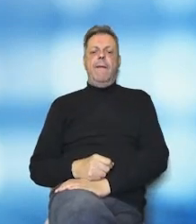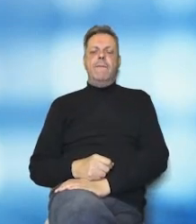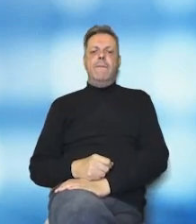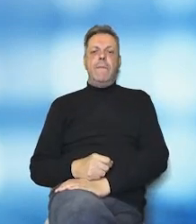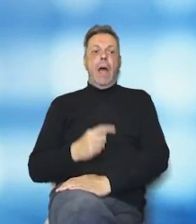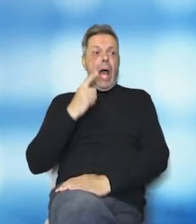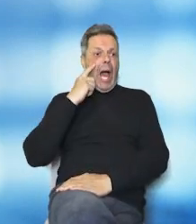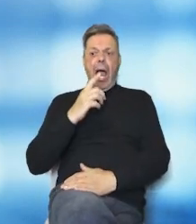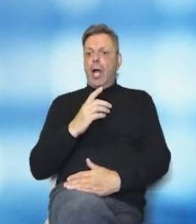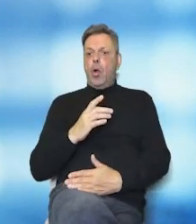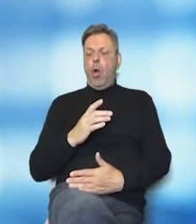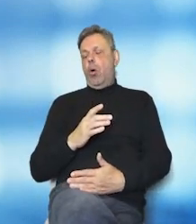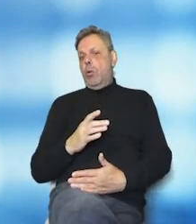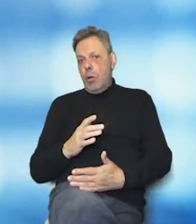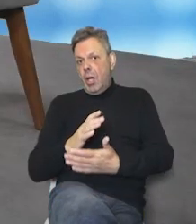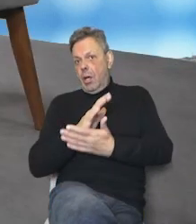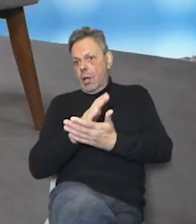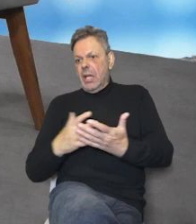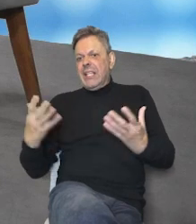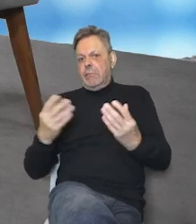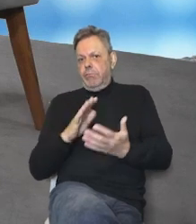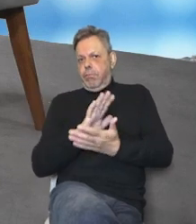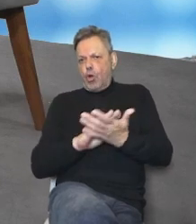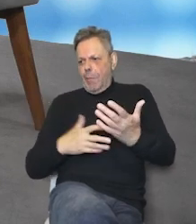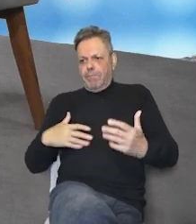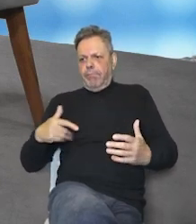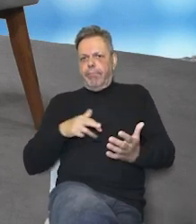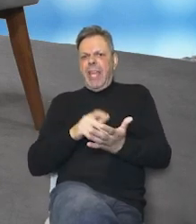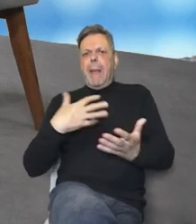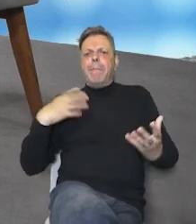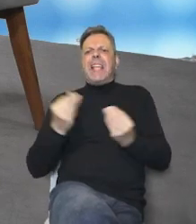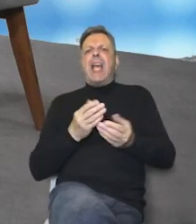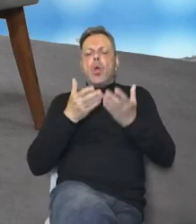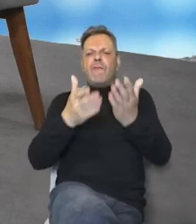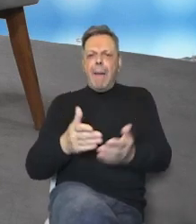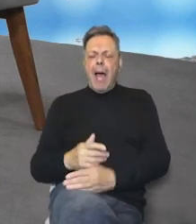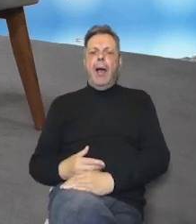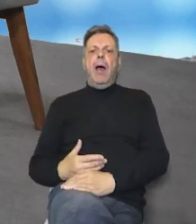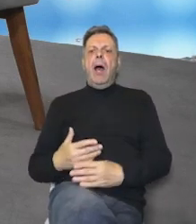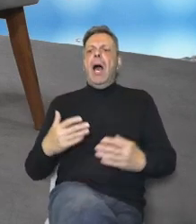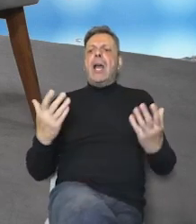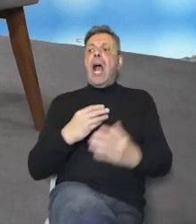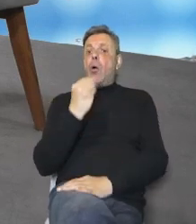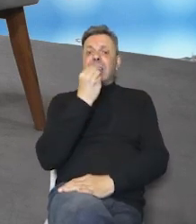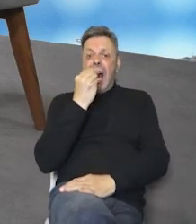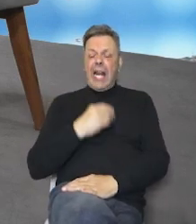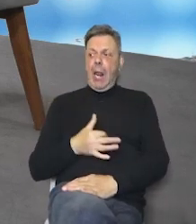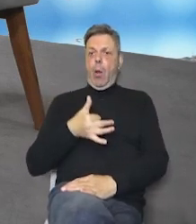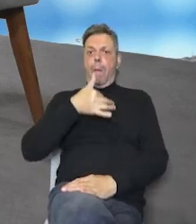Ako krenem na Highlander s vama, na Medvednicu, kako je s hranom?